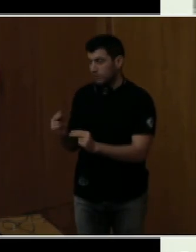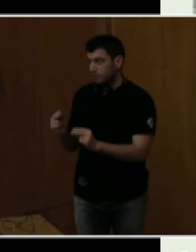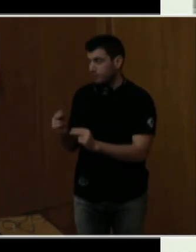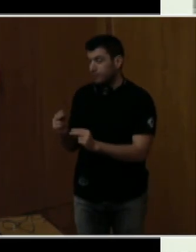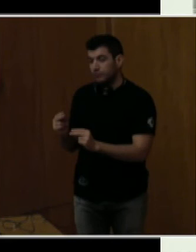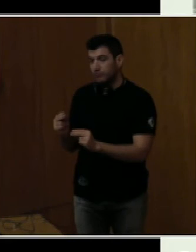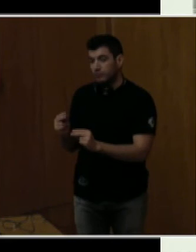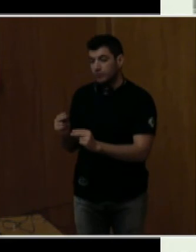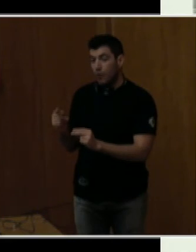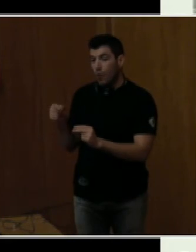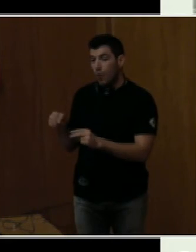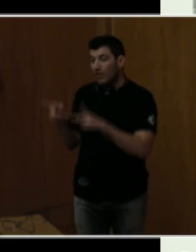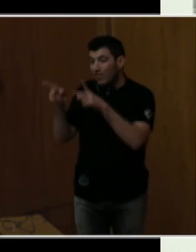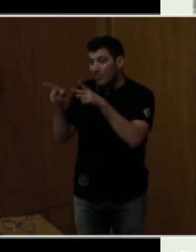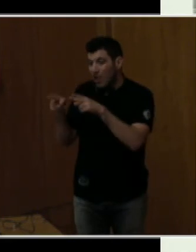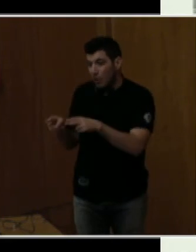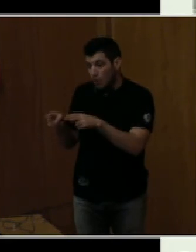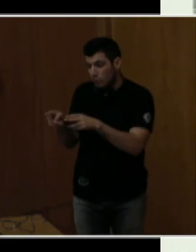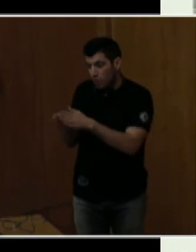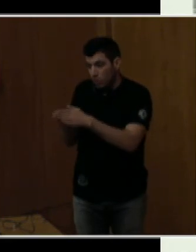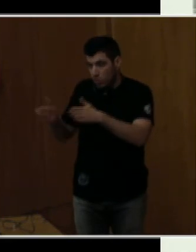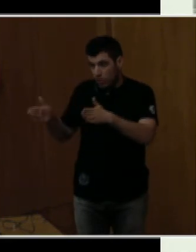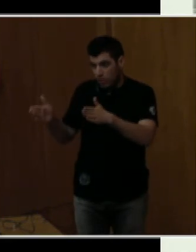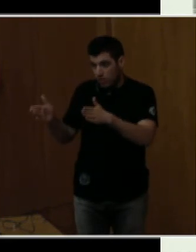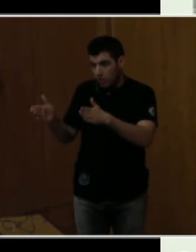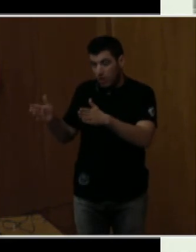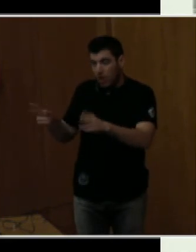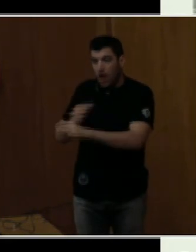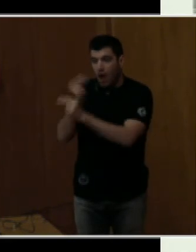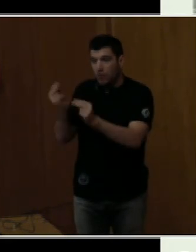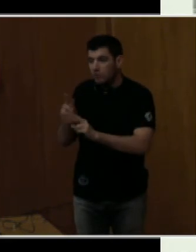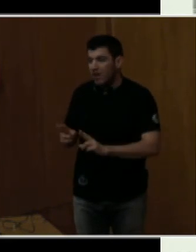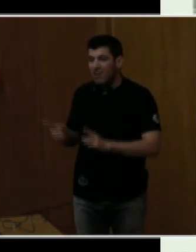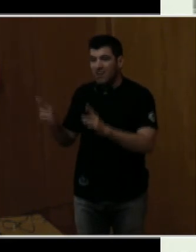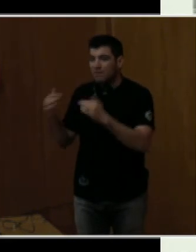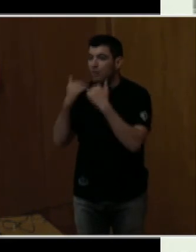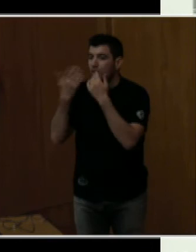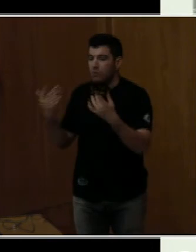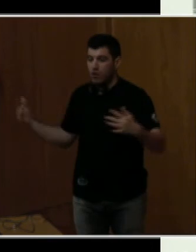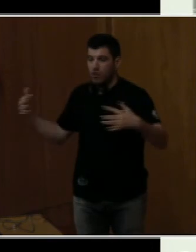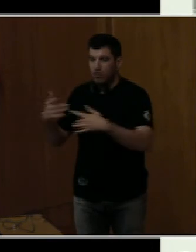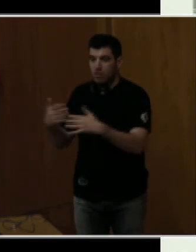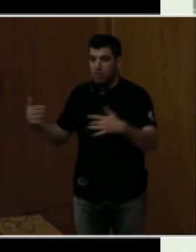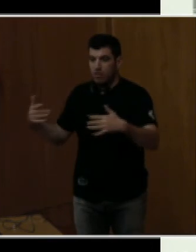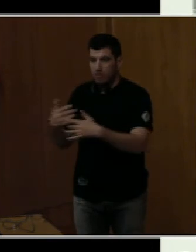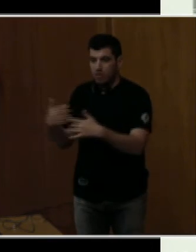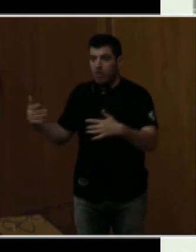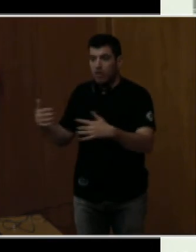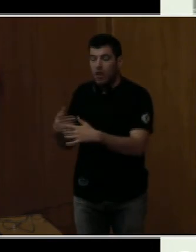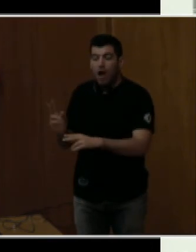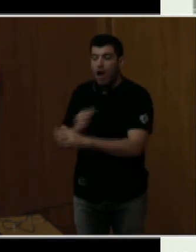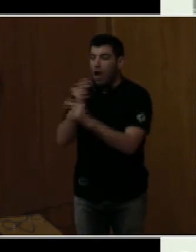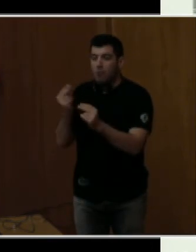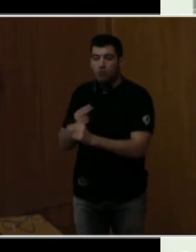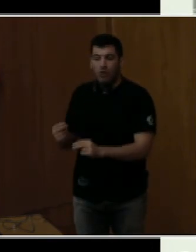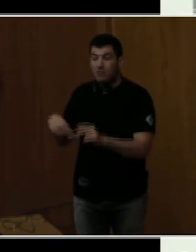την παροχή τάσης, δεν μπορεί πλέον το ρεύμα να διατρέξει τους ηλεκτρικούς αγωγούς και τα